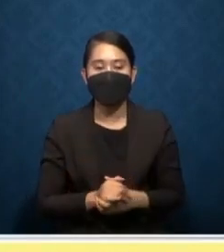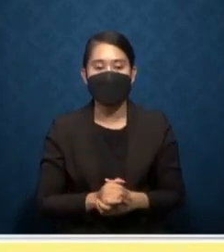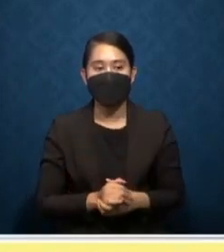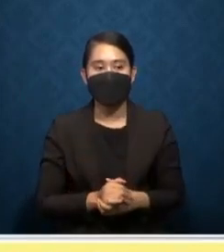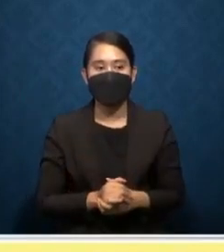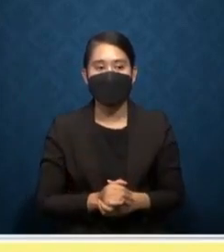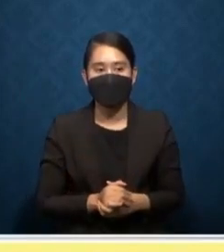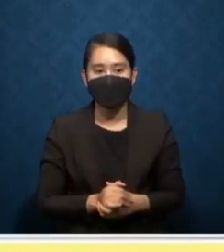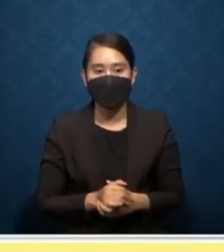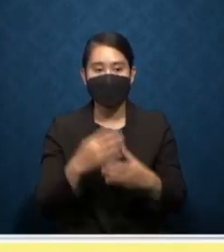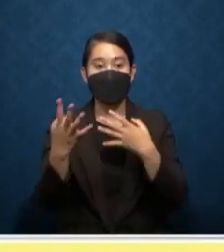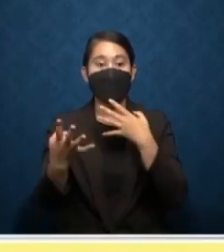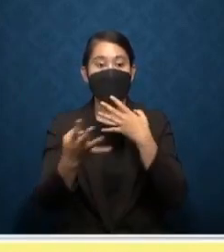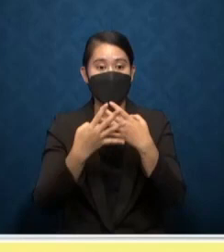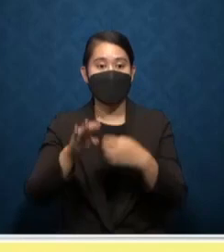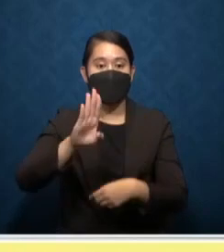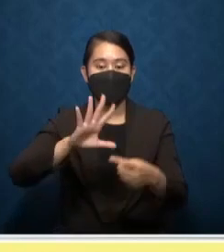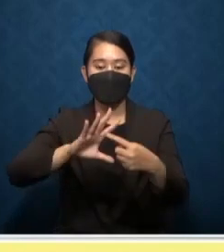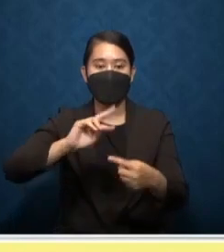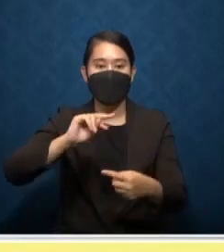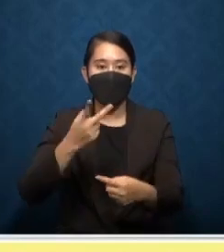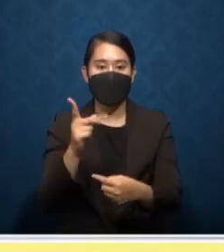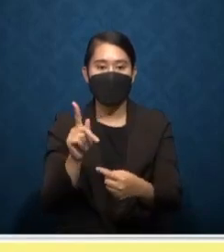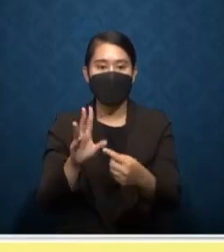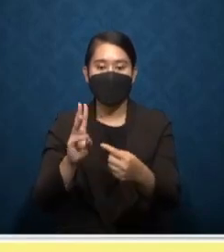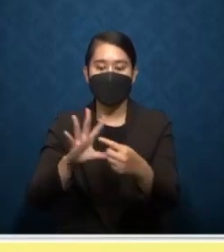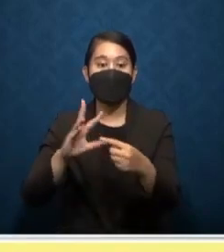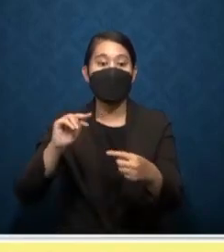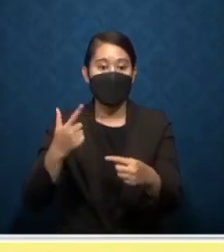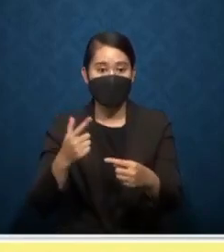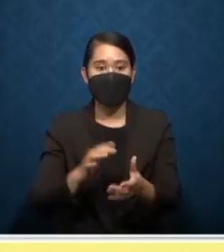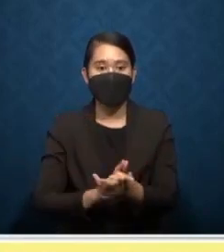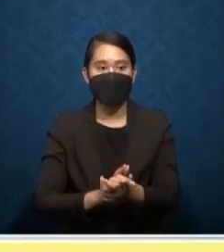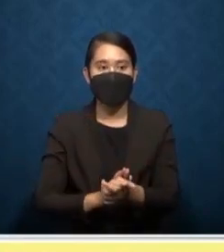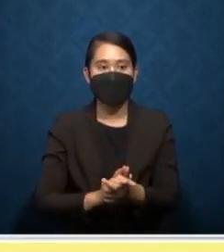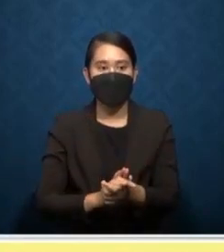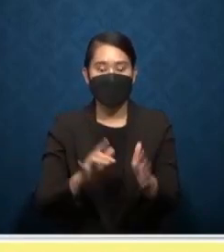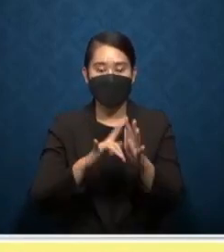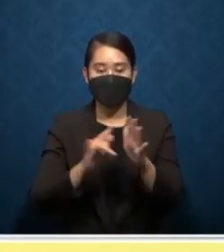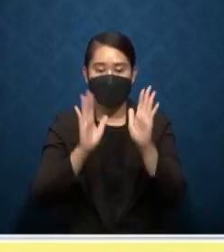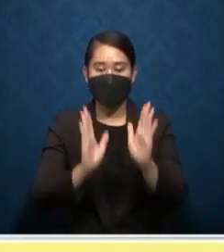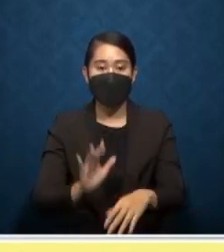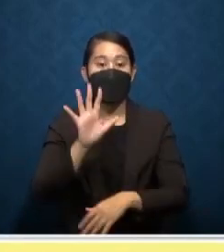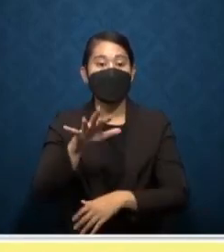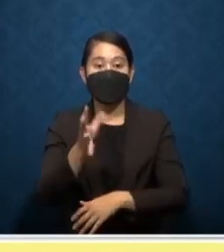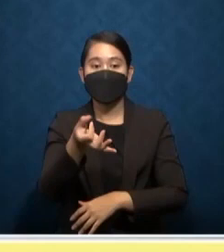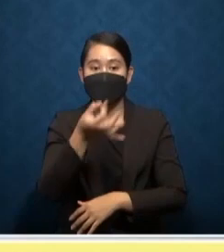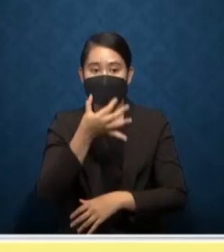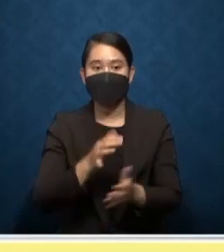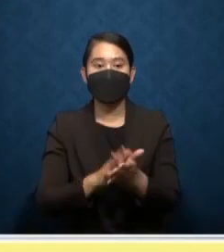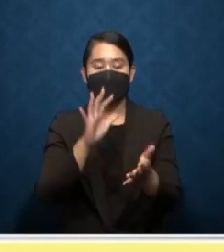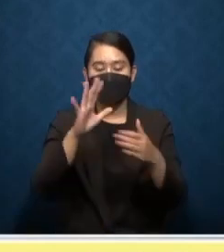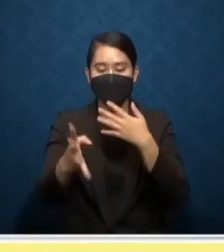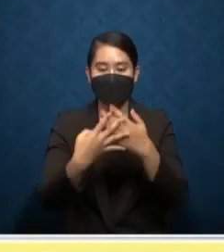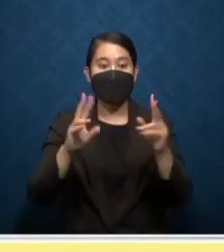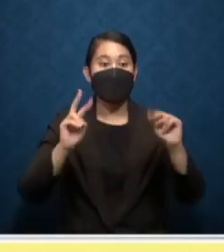ในเรือนจำบางขวาง ใช้ฟาถลาโจนมากก็ 5,000 กวาคนเรือนจำนนทับบุณี